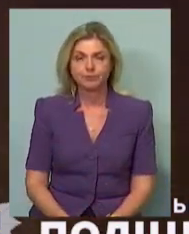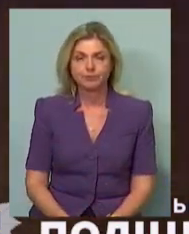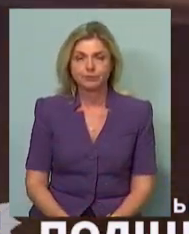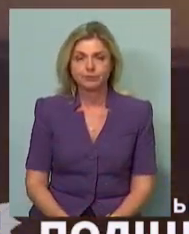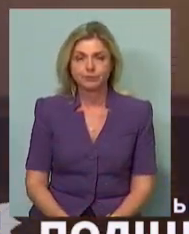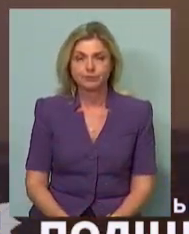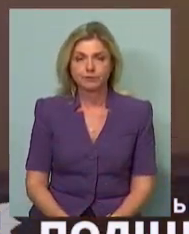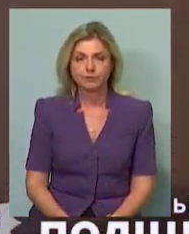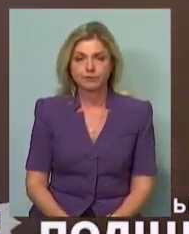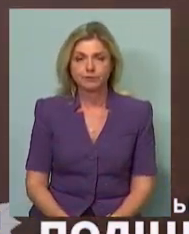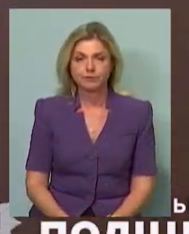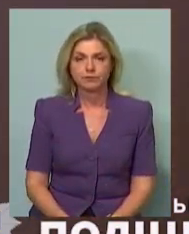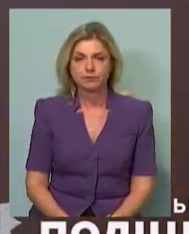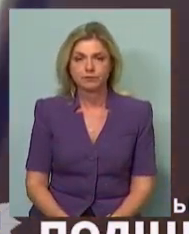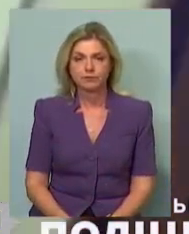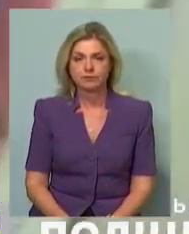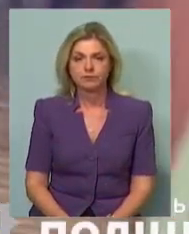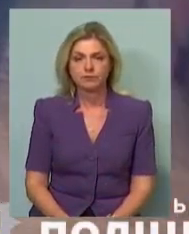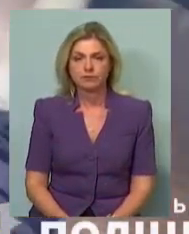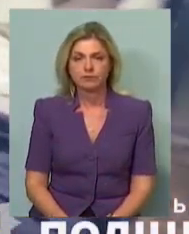Всіх спрашую, є ти що ж запрещено? Ні.